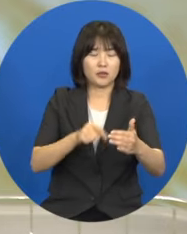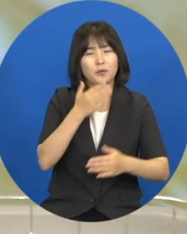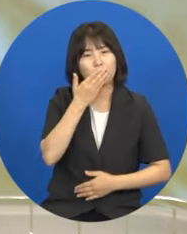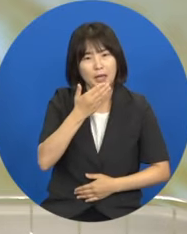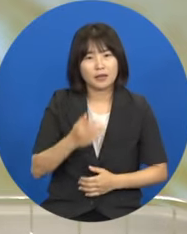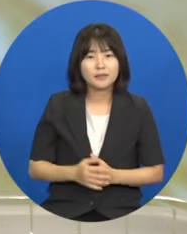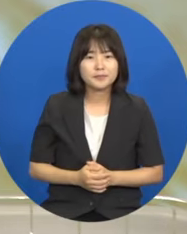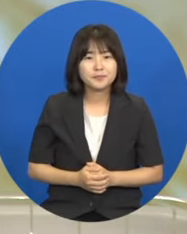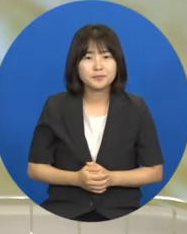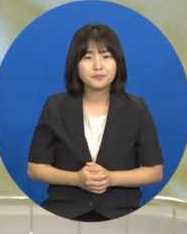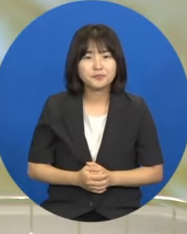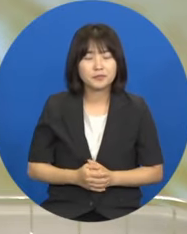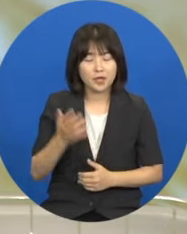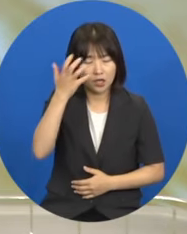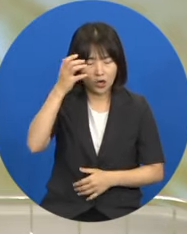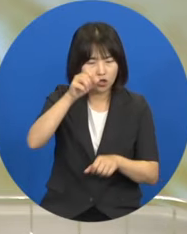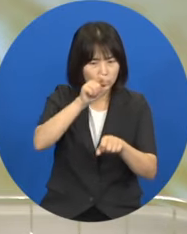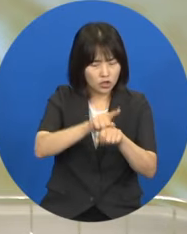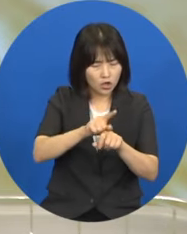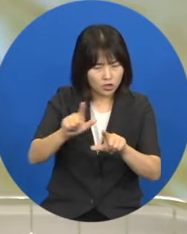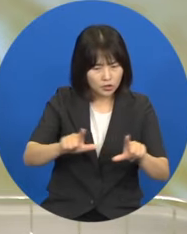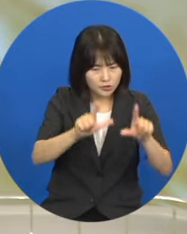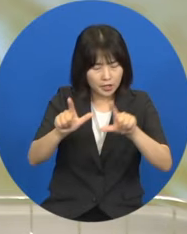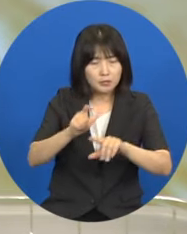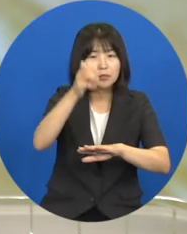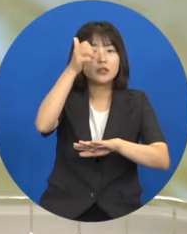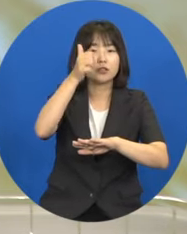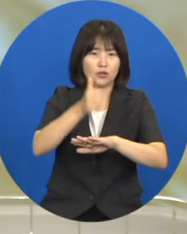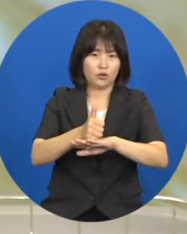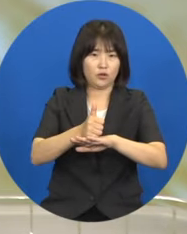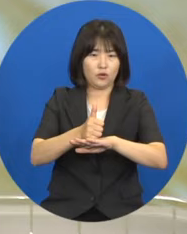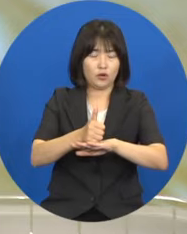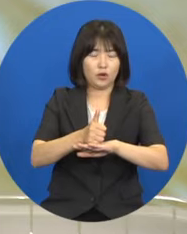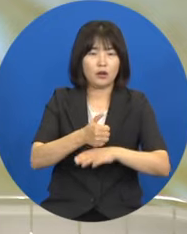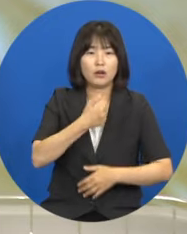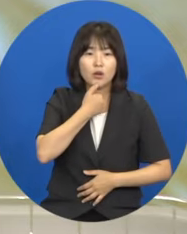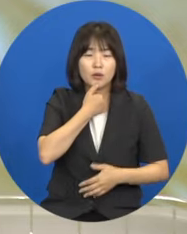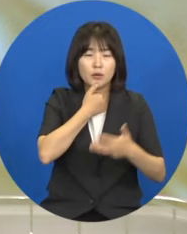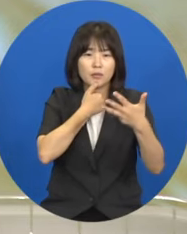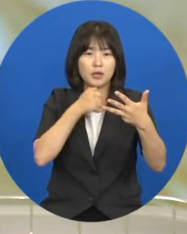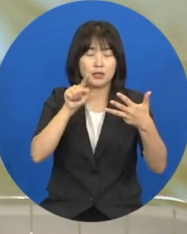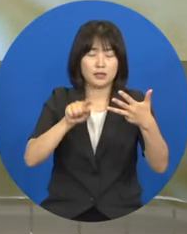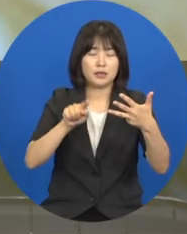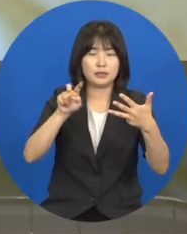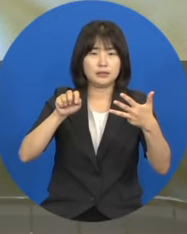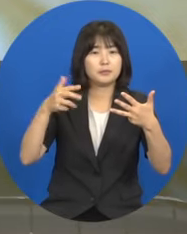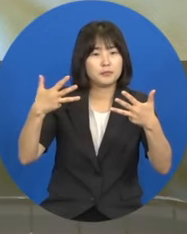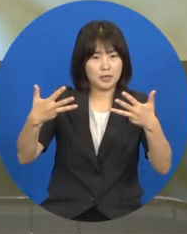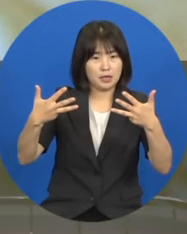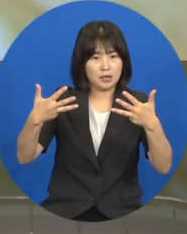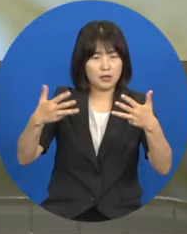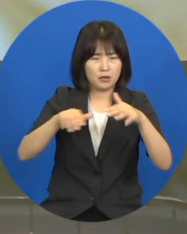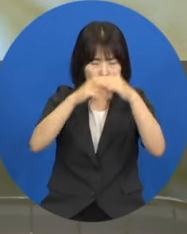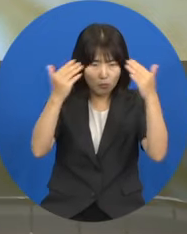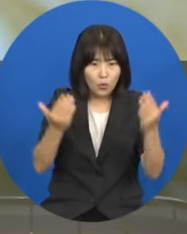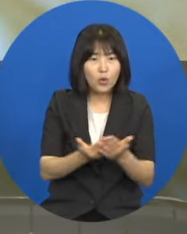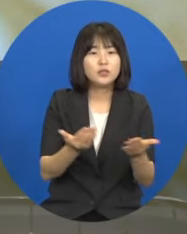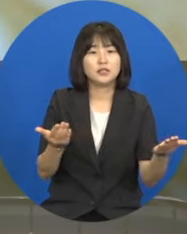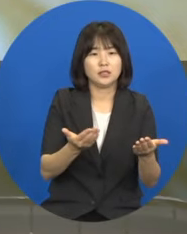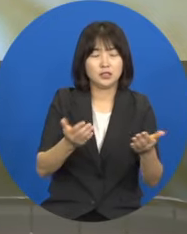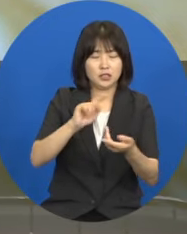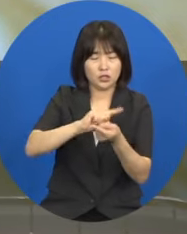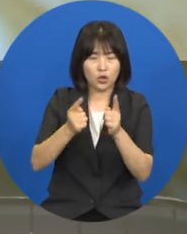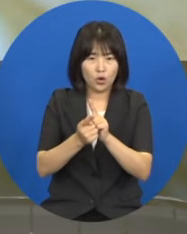같은 영성적 삶의 결과를 로마서 8장 28절이 이렇게 기록합니다. 모든 일이